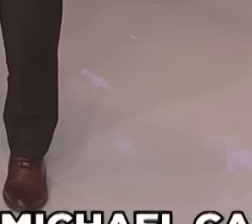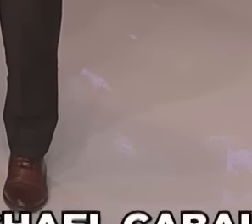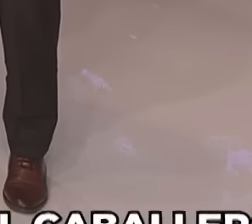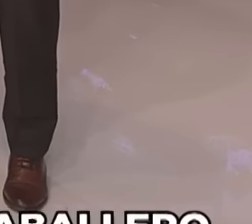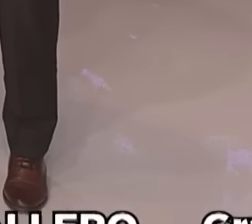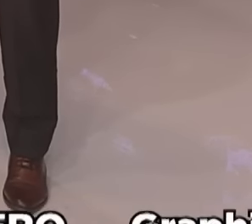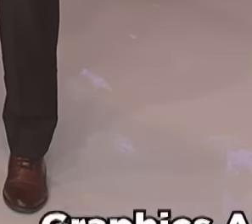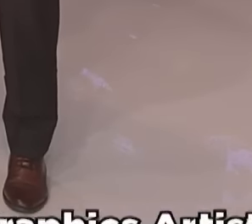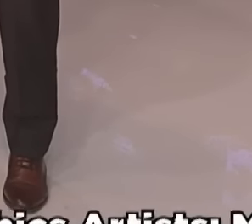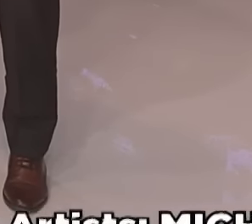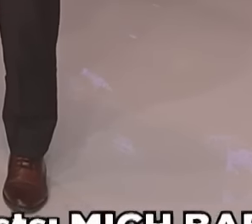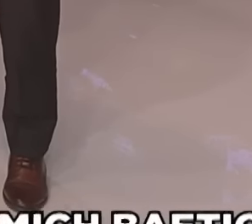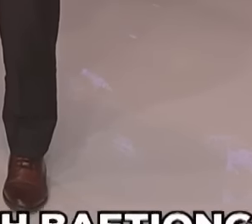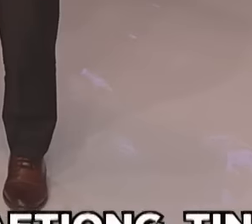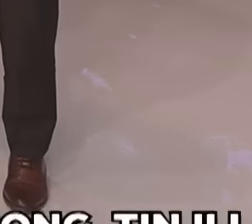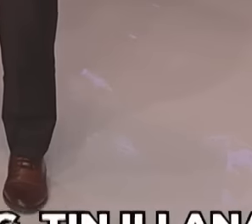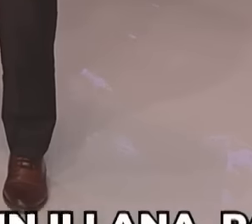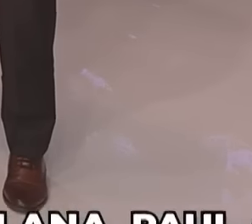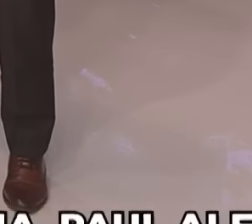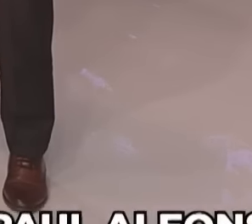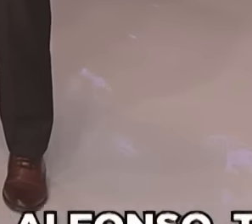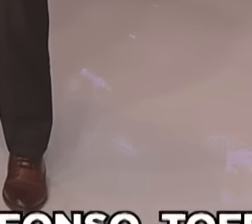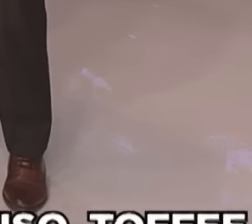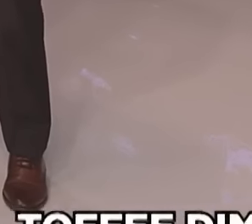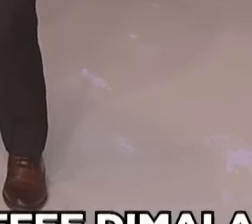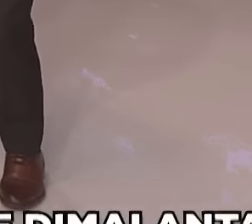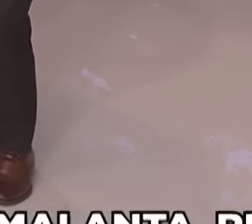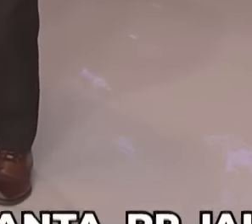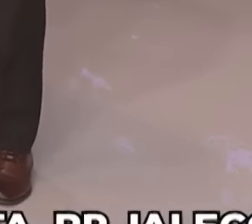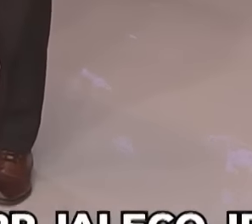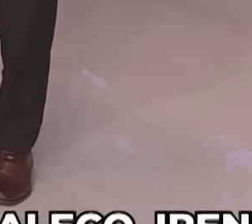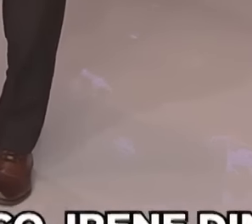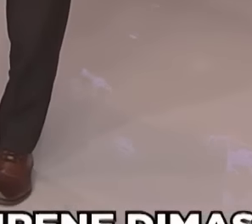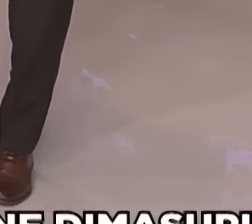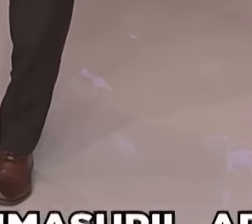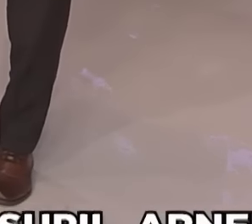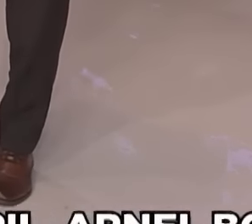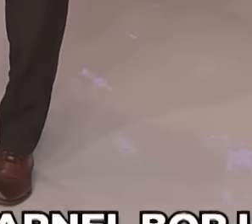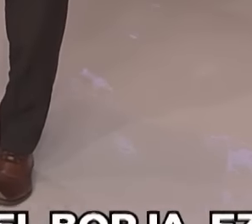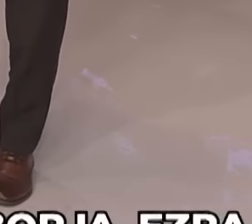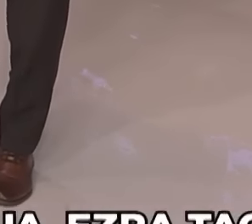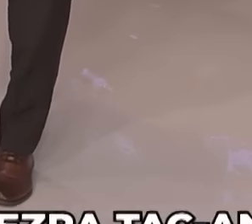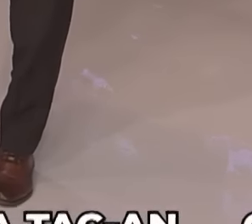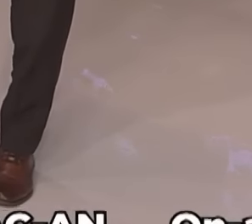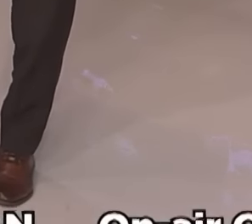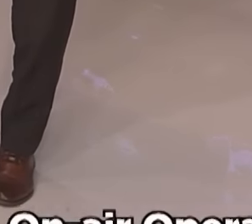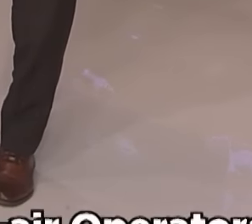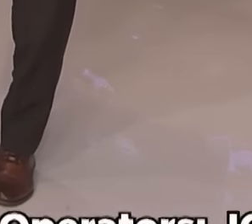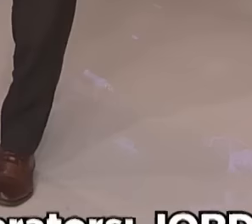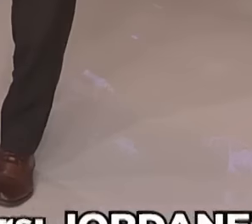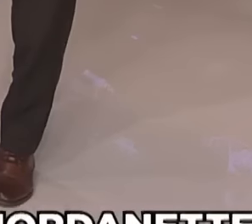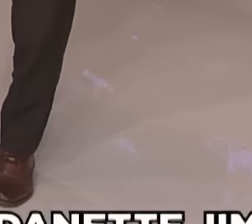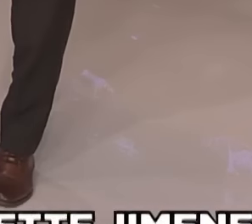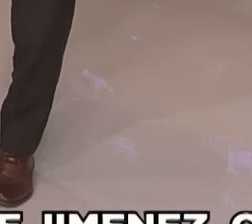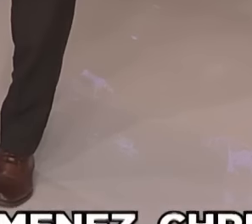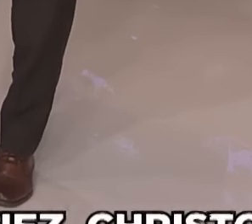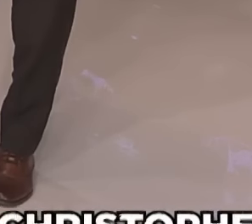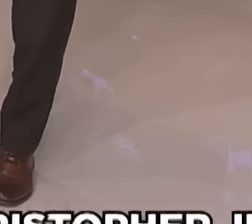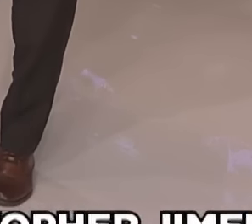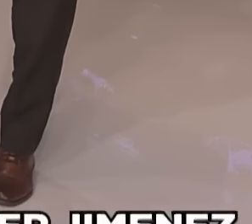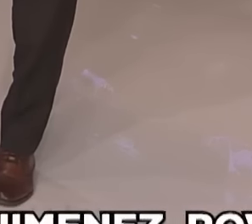Telecom? Telecommunication. Oo, yung mga ano. Pati yung cable. yung mga cable na company. Basta na